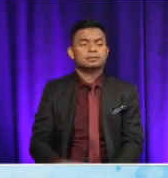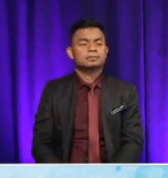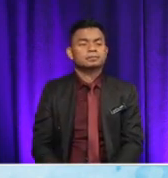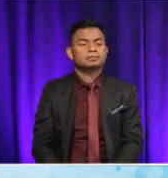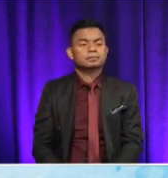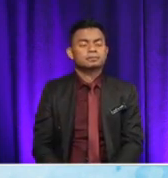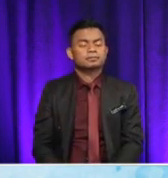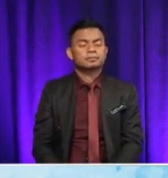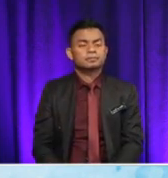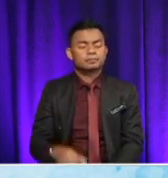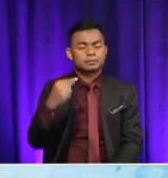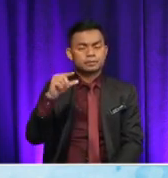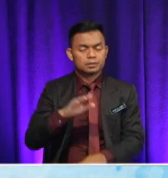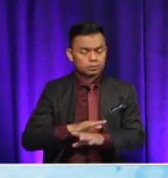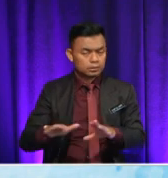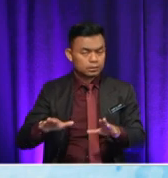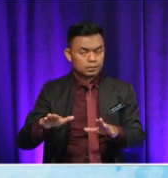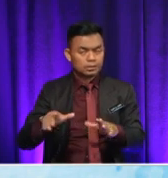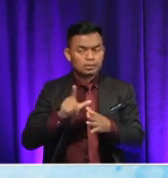tidak langsung